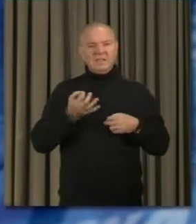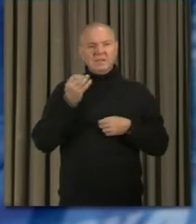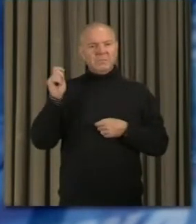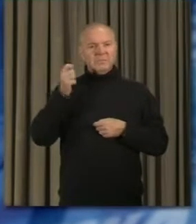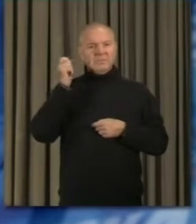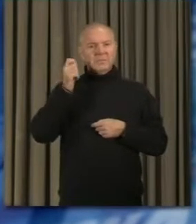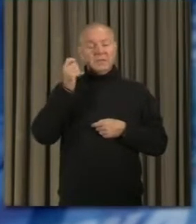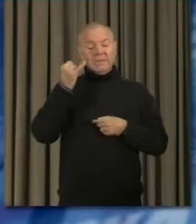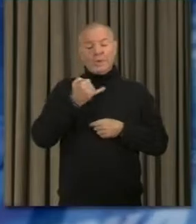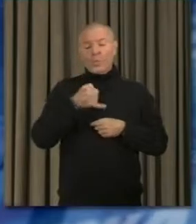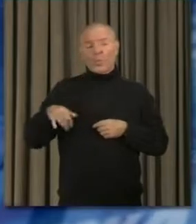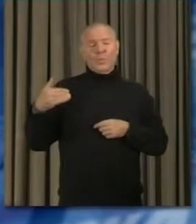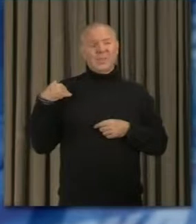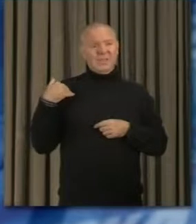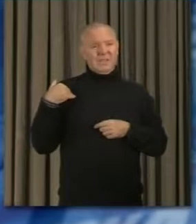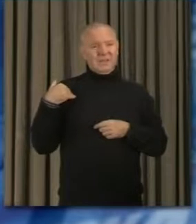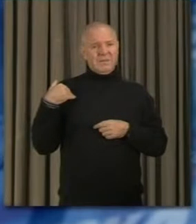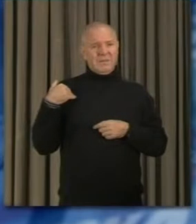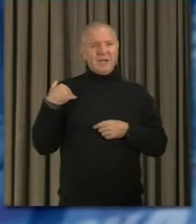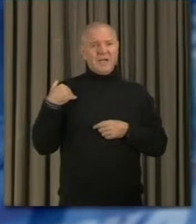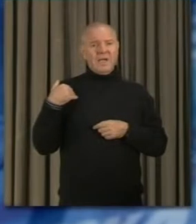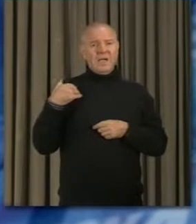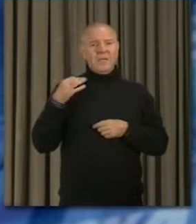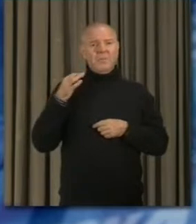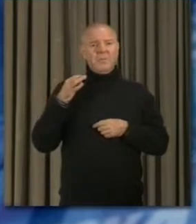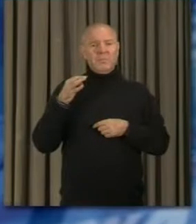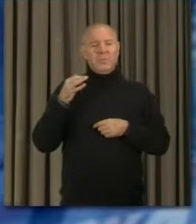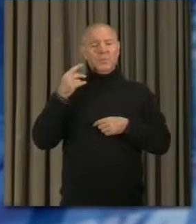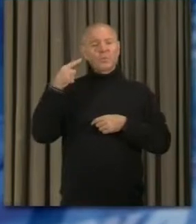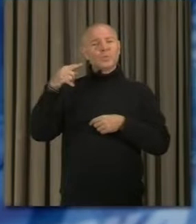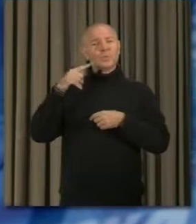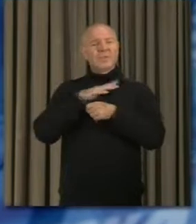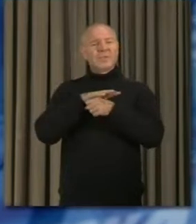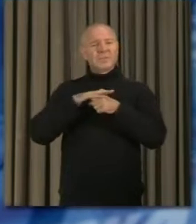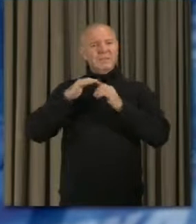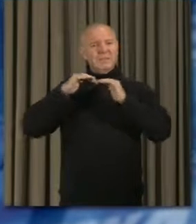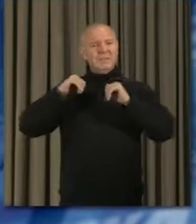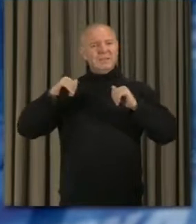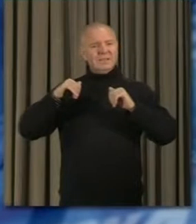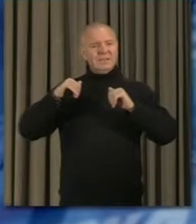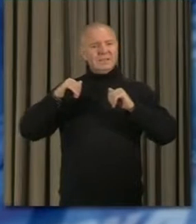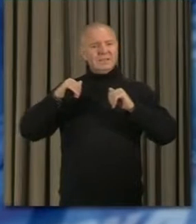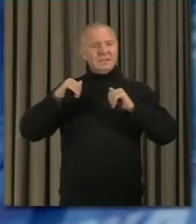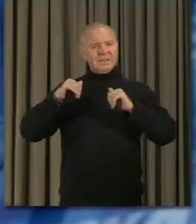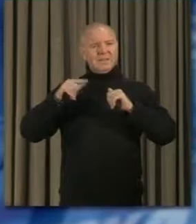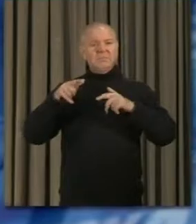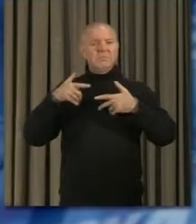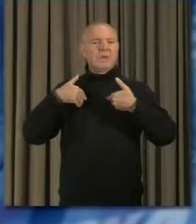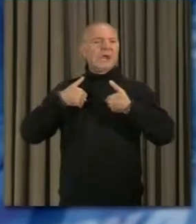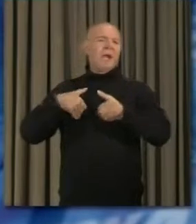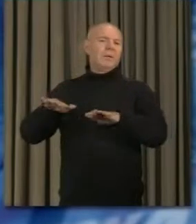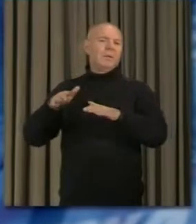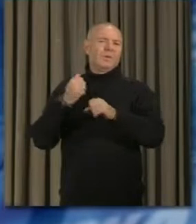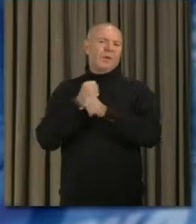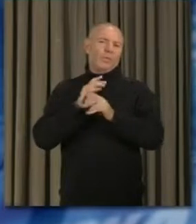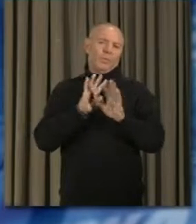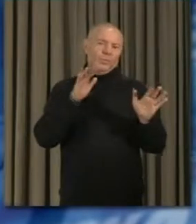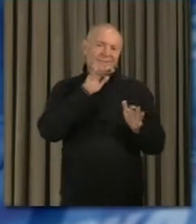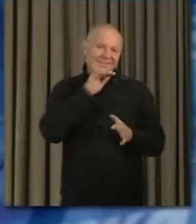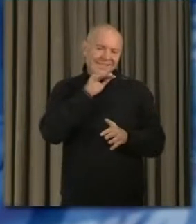se negli ultimi anni rattristata dalla dolorosa divisione interna alla sua famiglia, dopo che lui aveva praticamente lasciato il timone della società.